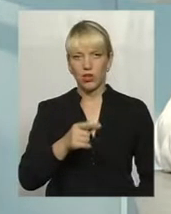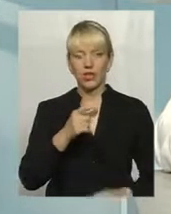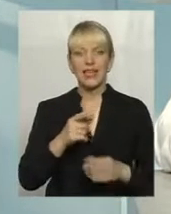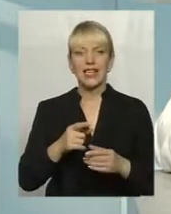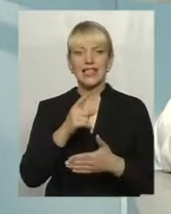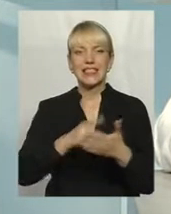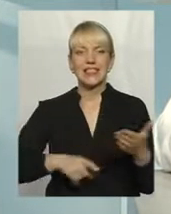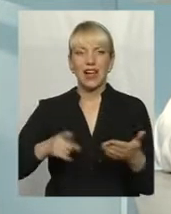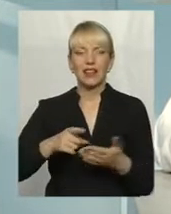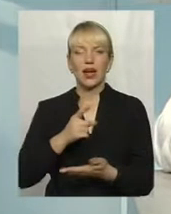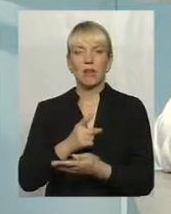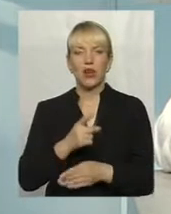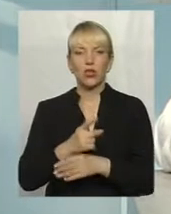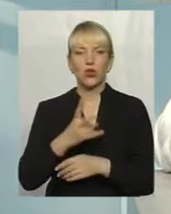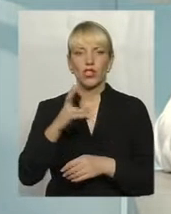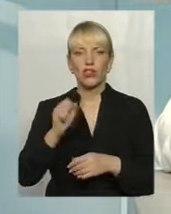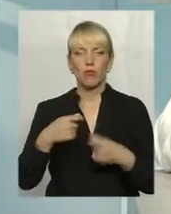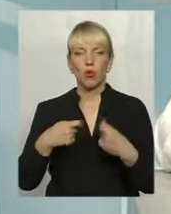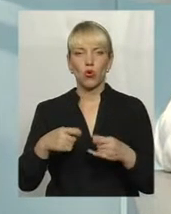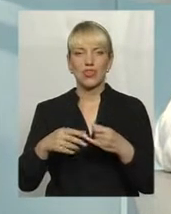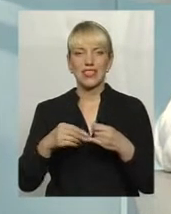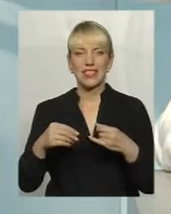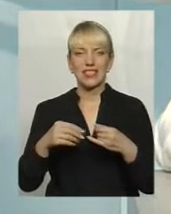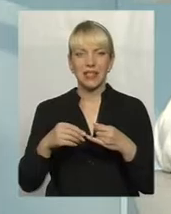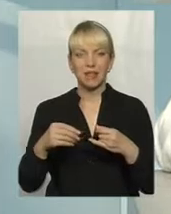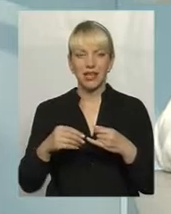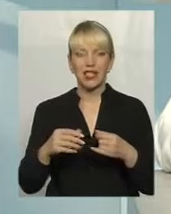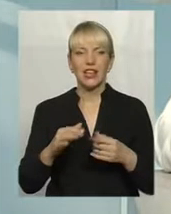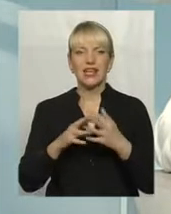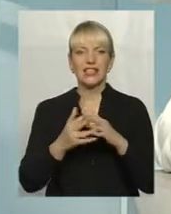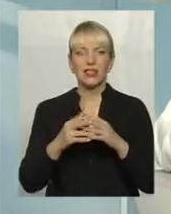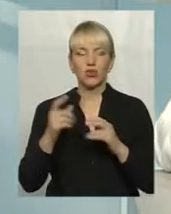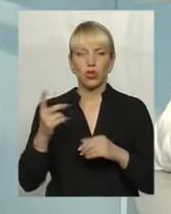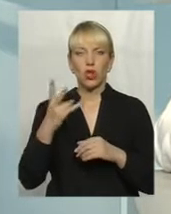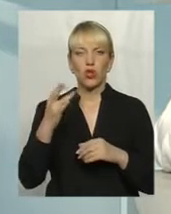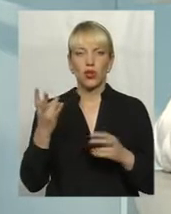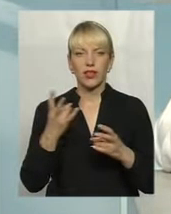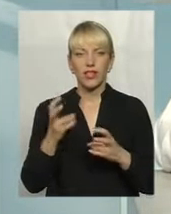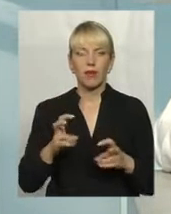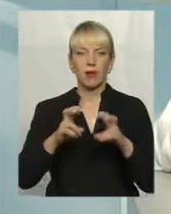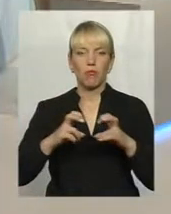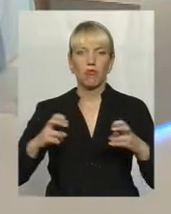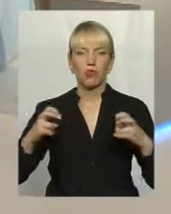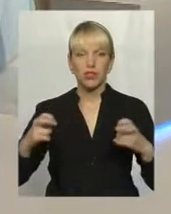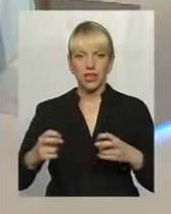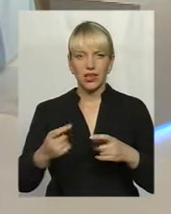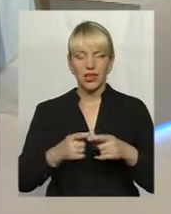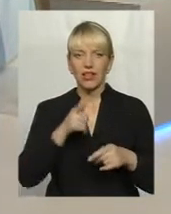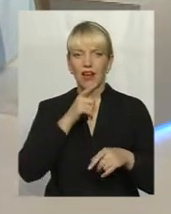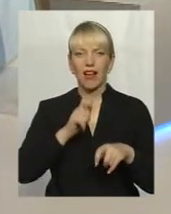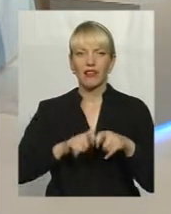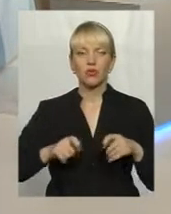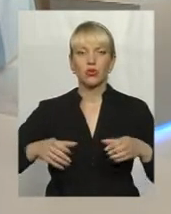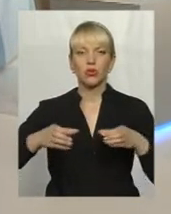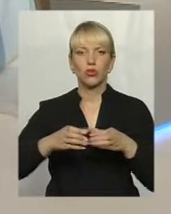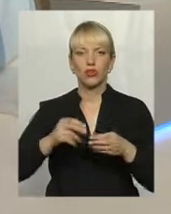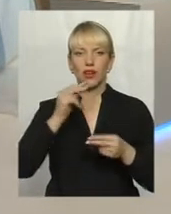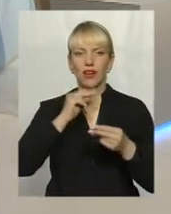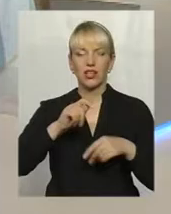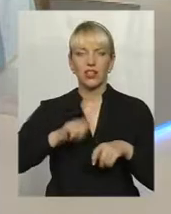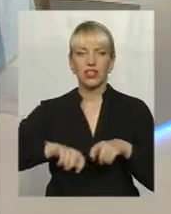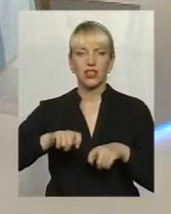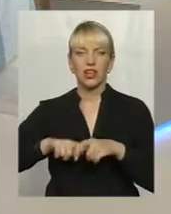продаж земель сільськогосподарського призначення, але ми садимо експертну групу найкращих експертів у земельному питанню, які є в нашій